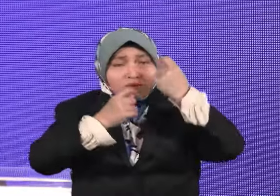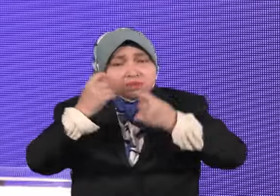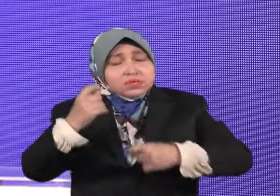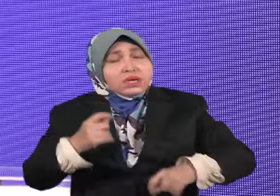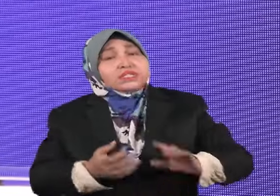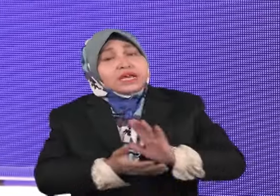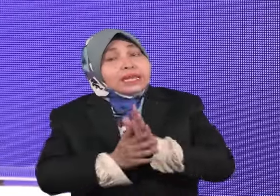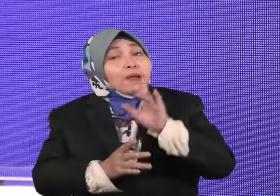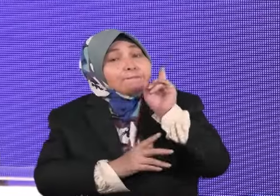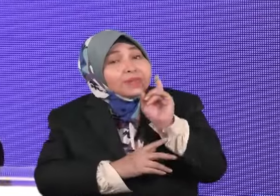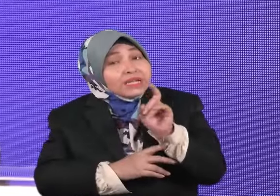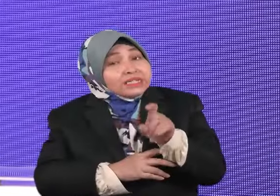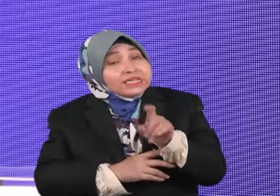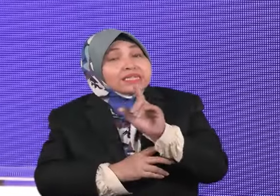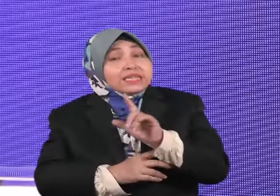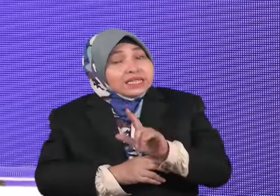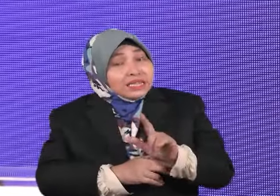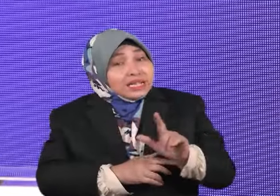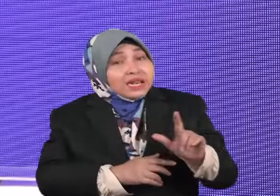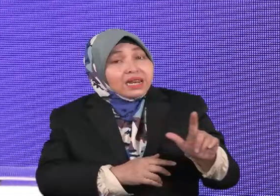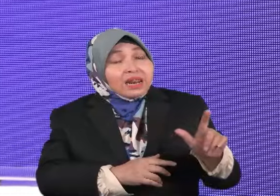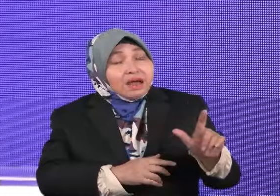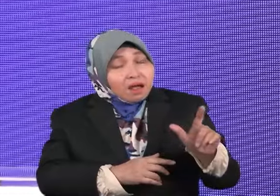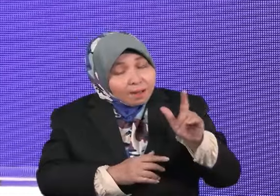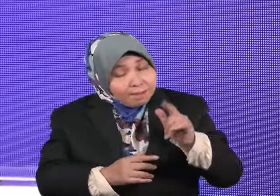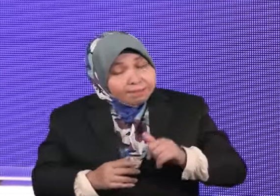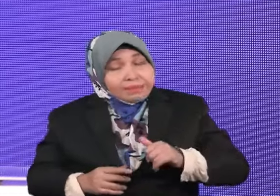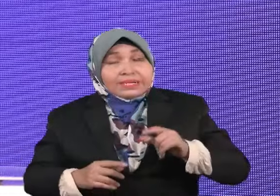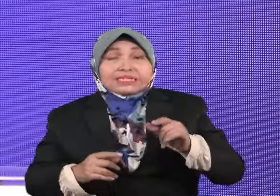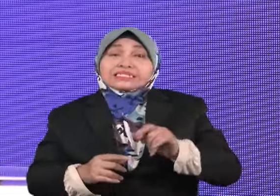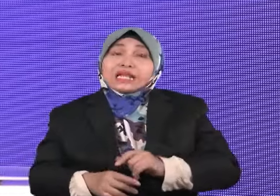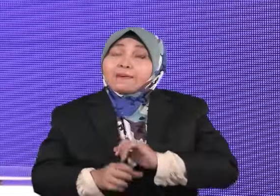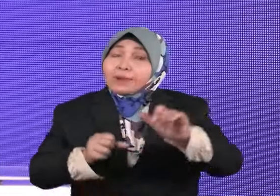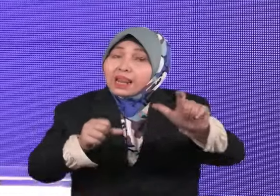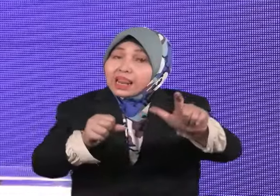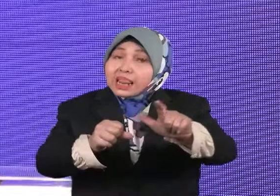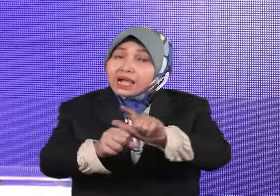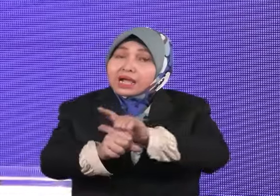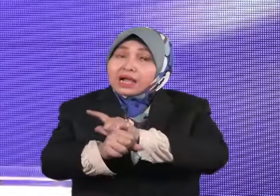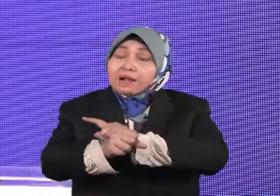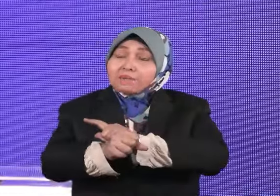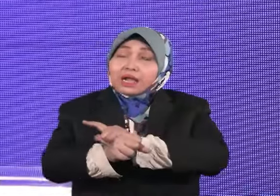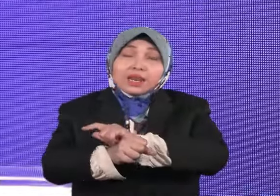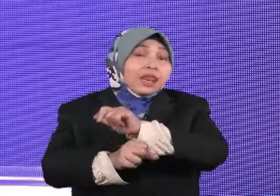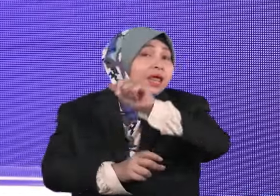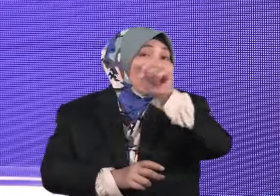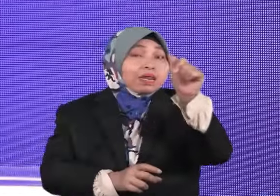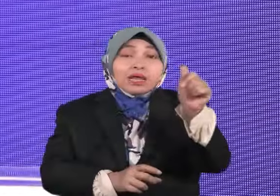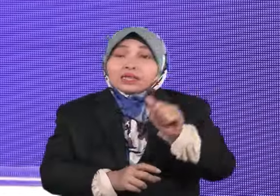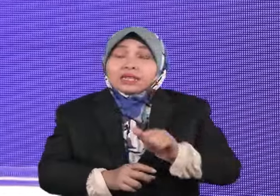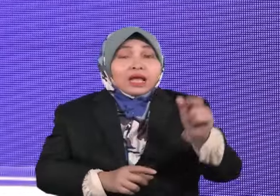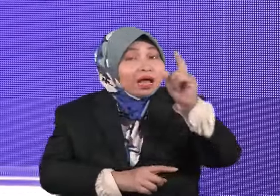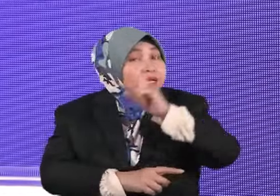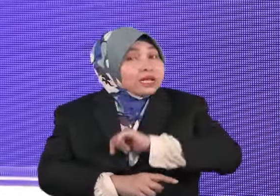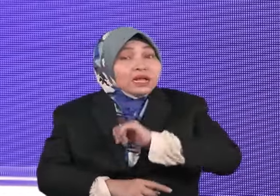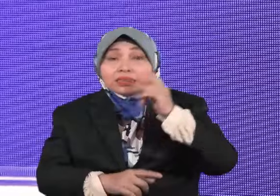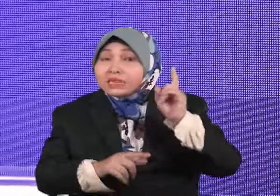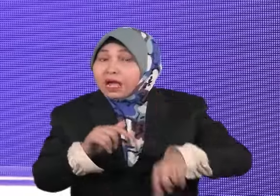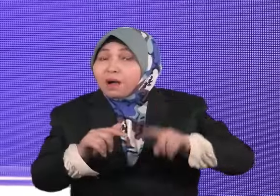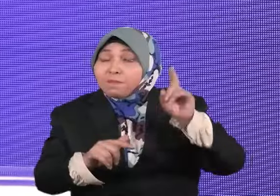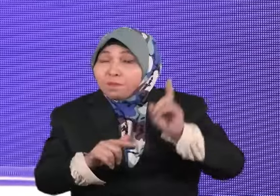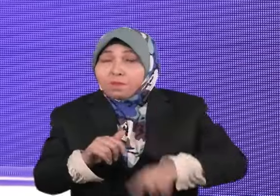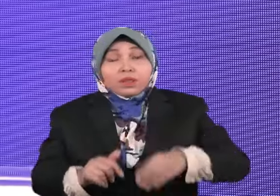maka hendaklah fa'iddatun min ayyamin ukhar, iaitu dia melengkapkan apa-apa sahaja hari yang tidak dapat